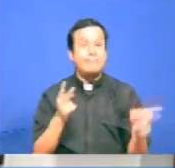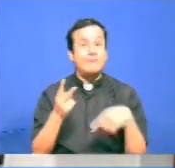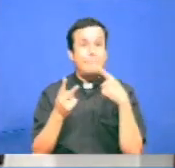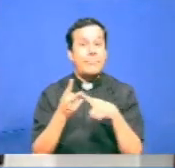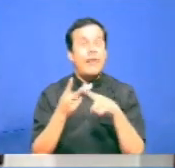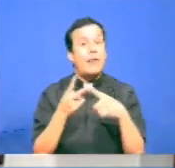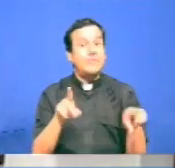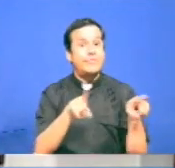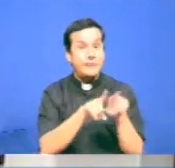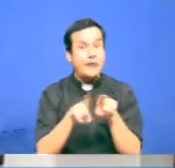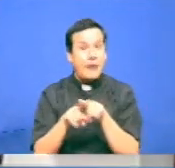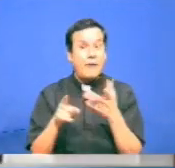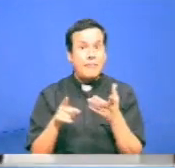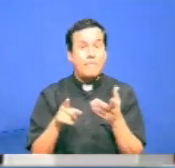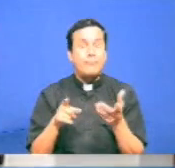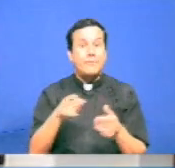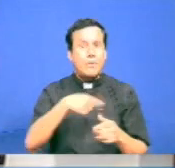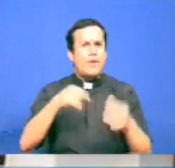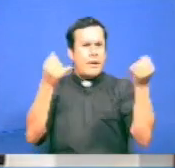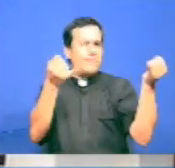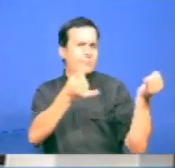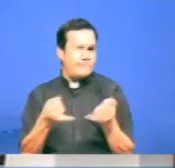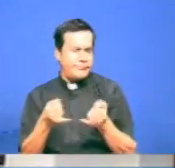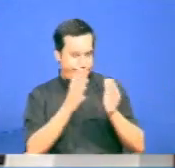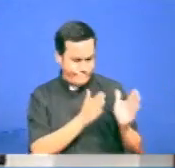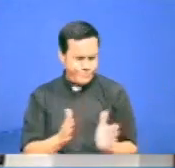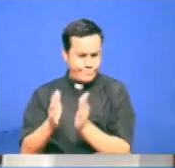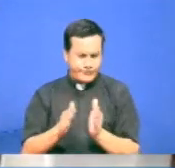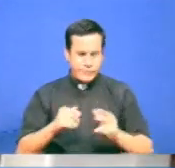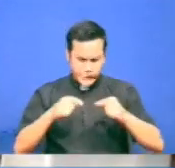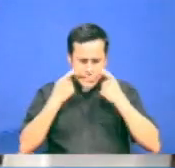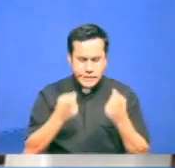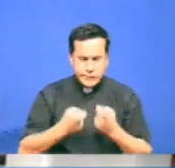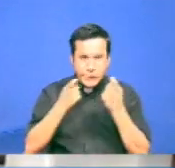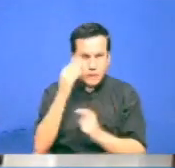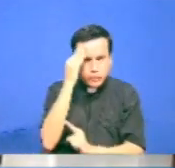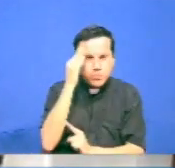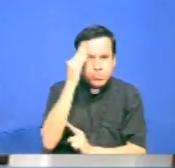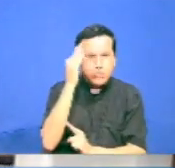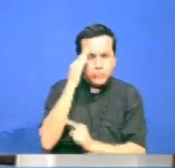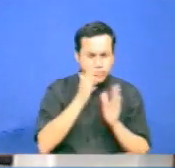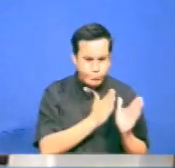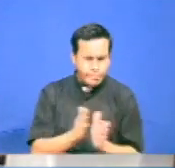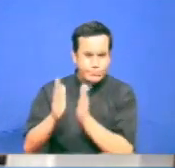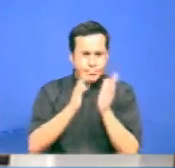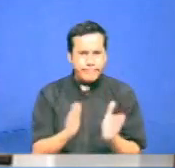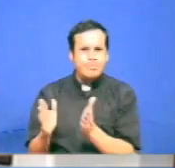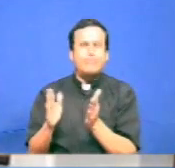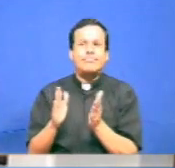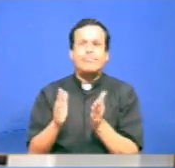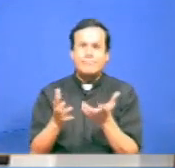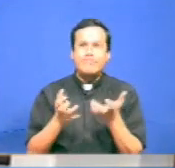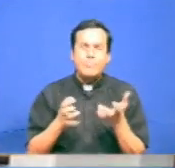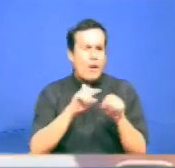tunavyosikia, tunaalikwa tutubu dhambi zetu, tuwe tayari kusali kwa ajili ya mahitaji ya wote hao niliotaja na